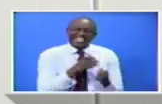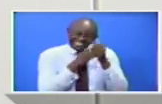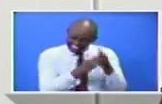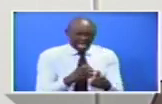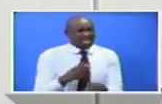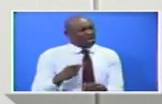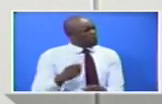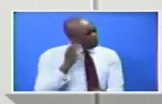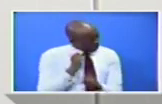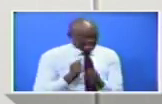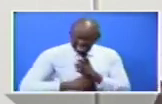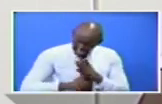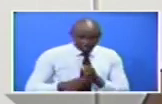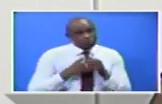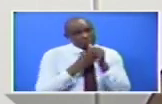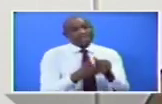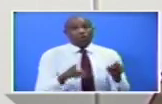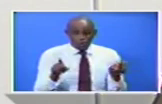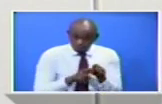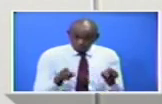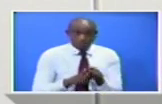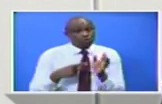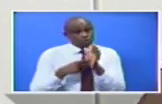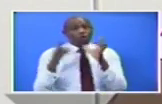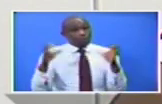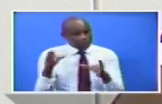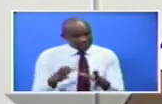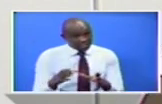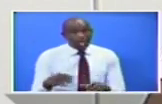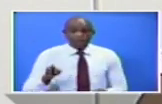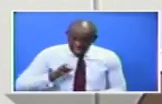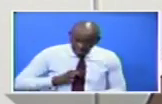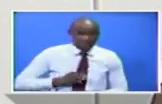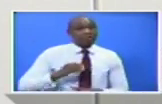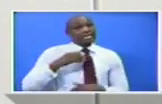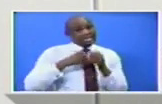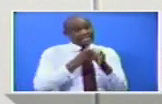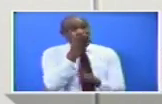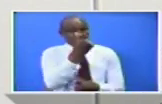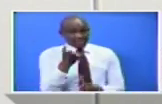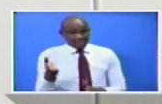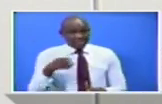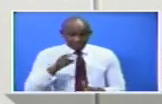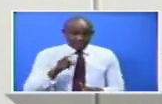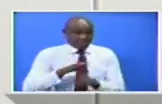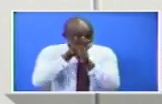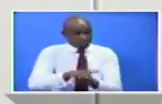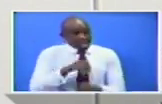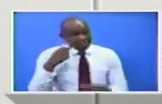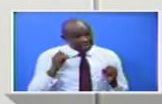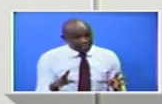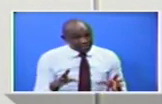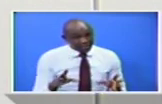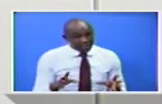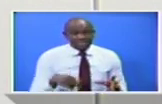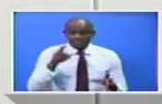amejitolea katika kuongoza na katika kuonyesha jamii kuna wale wakubwa ama viongozi ambao hawabagui jinsia,